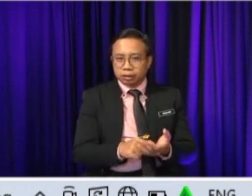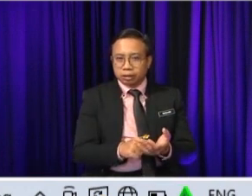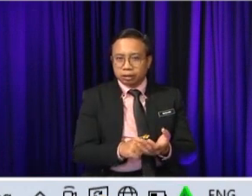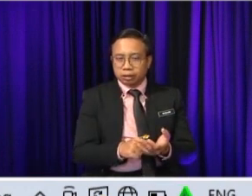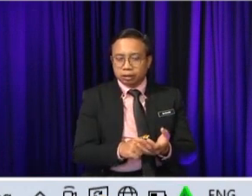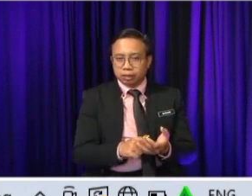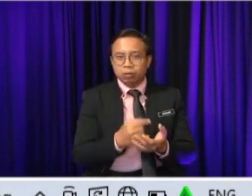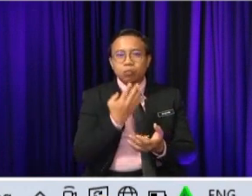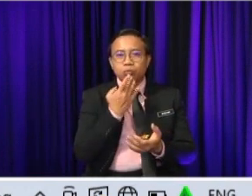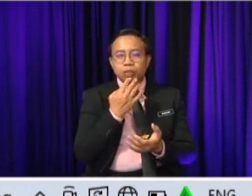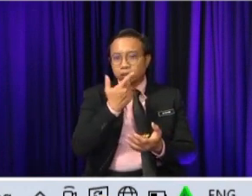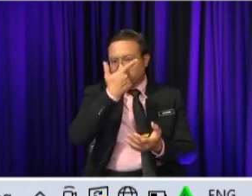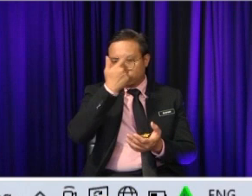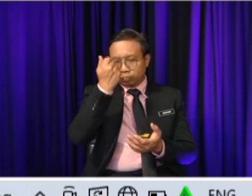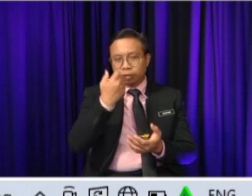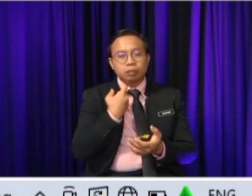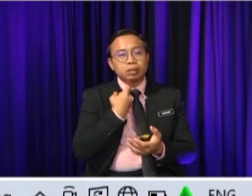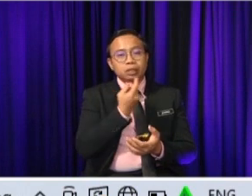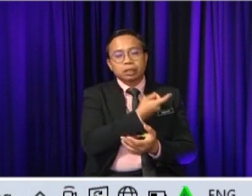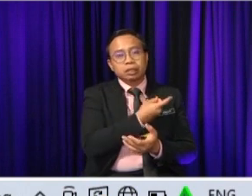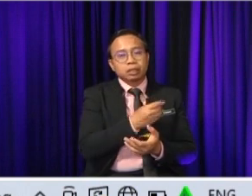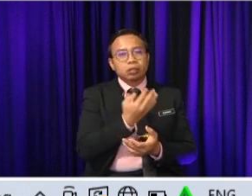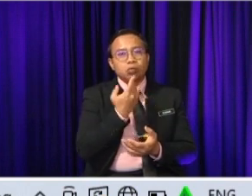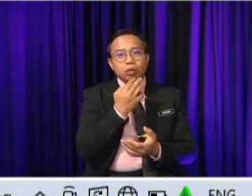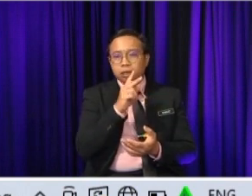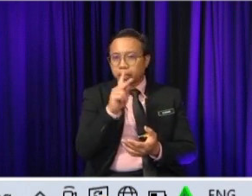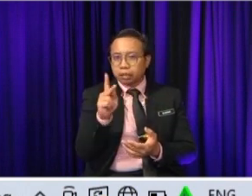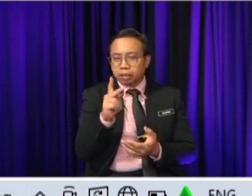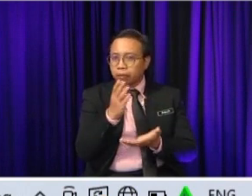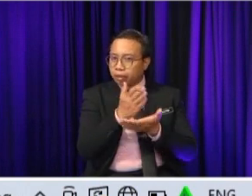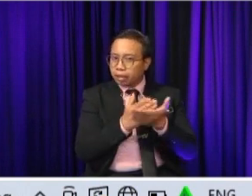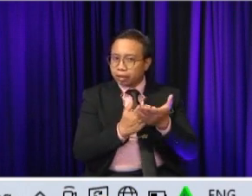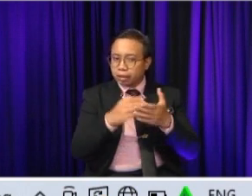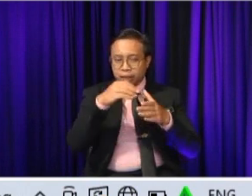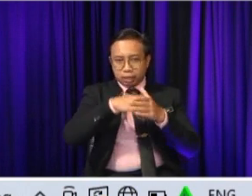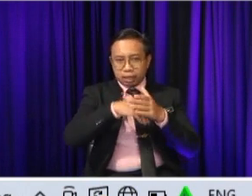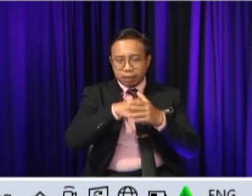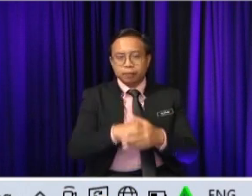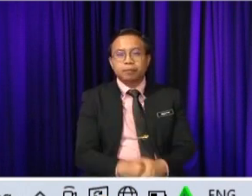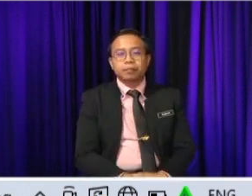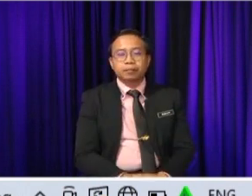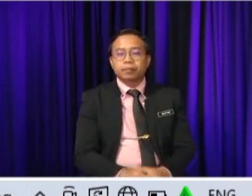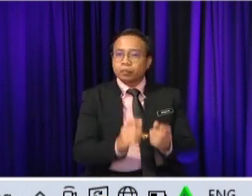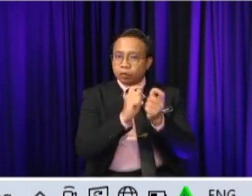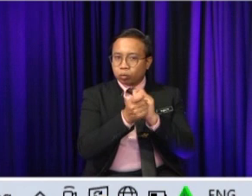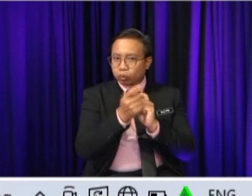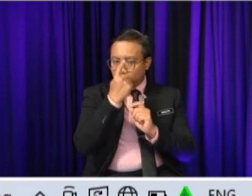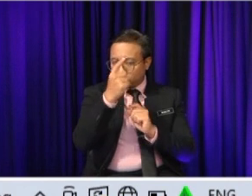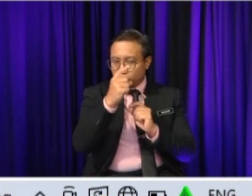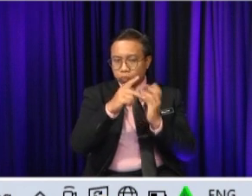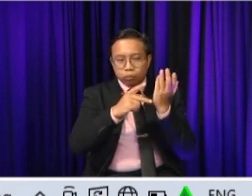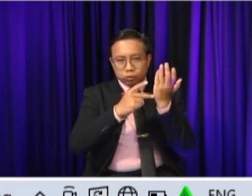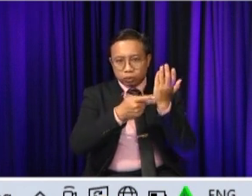berbuana sebab kita bahagia dalam jadi kita tuh untuk swatches